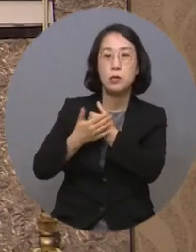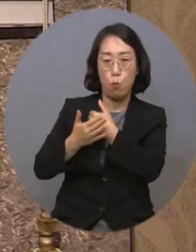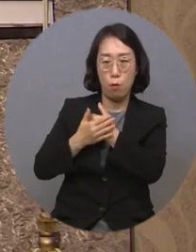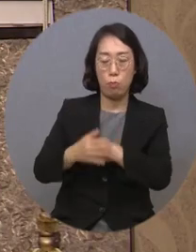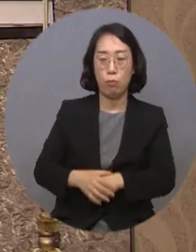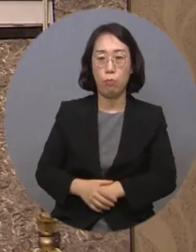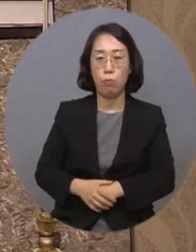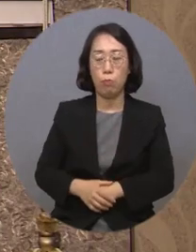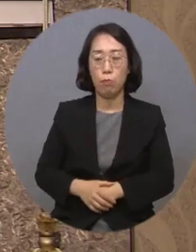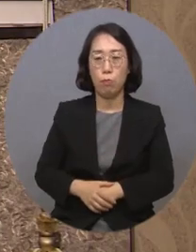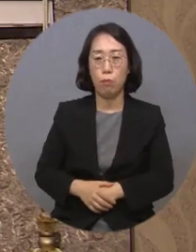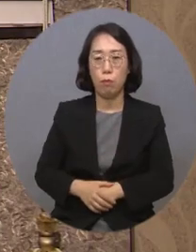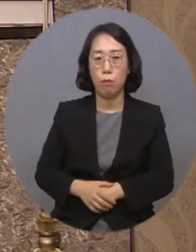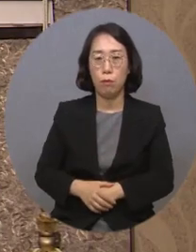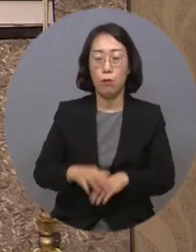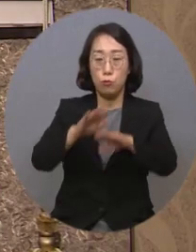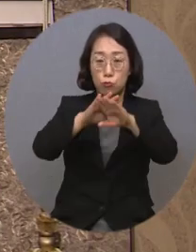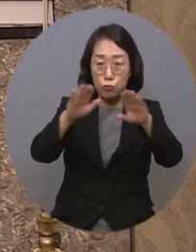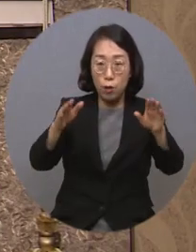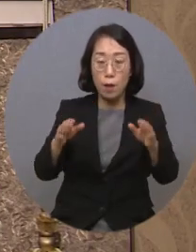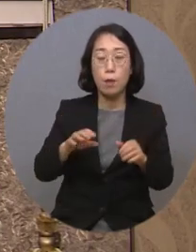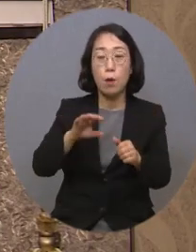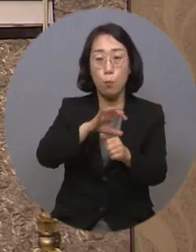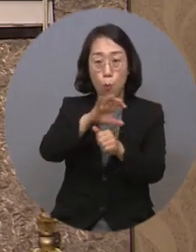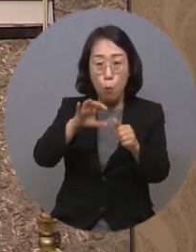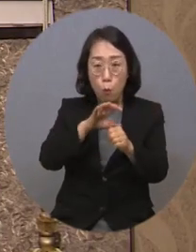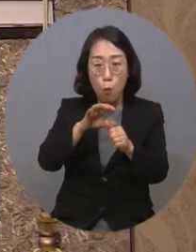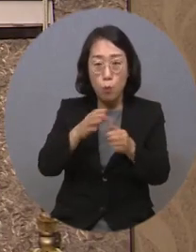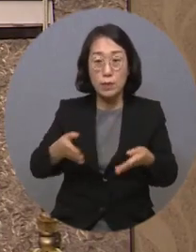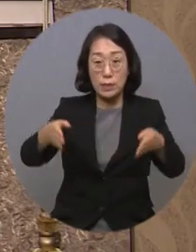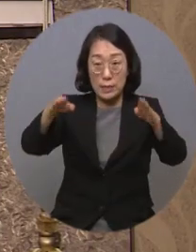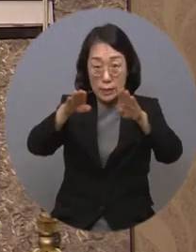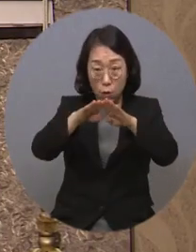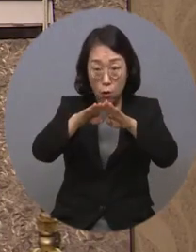보니까 주간보호 시설만큼은